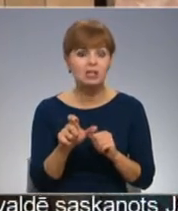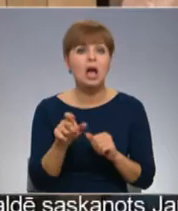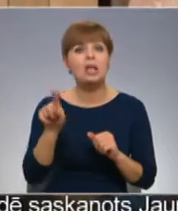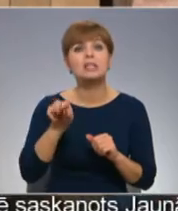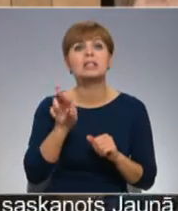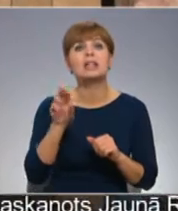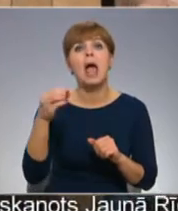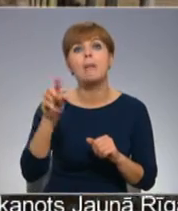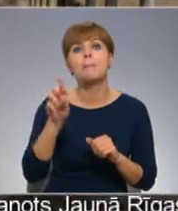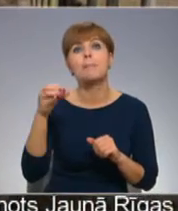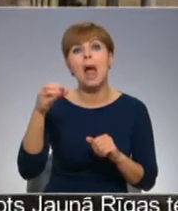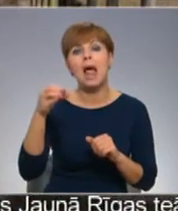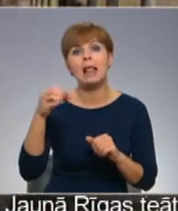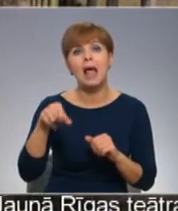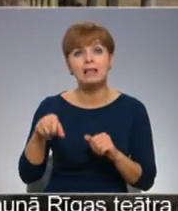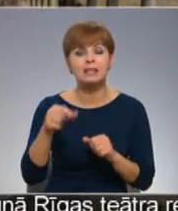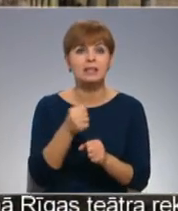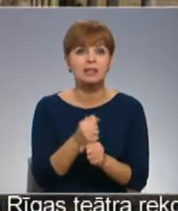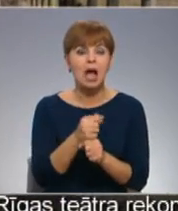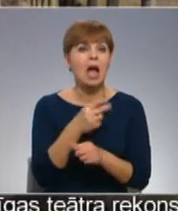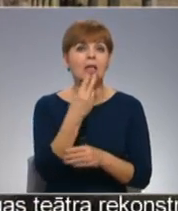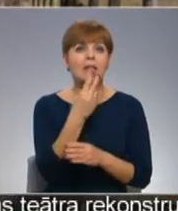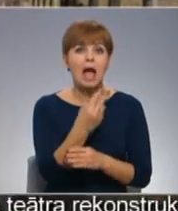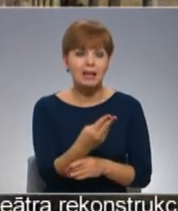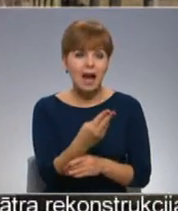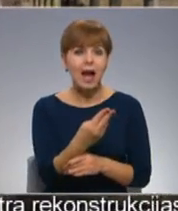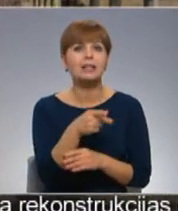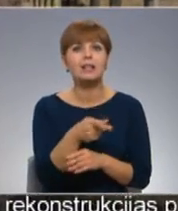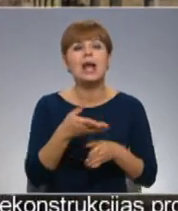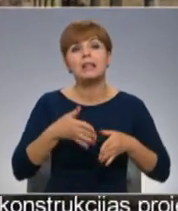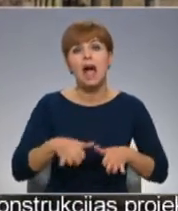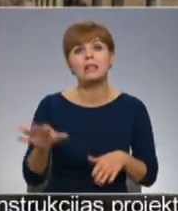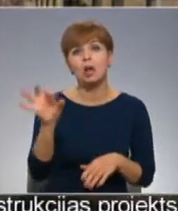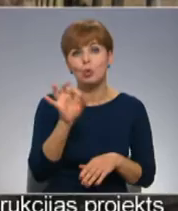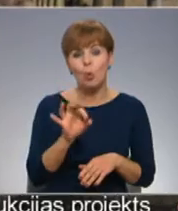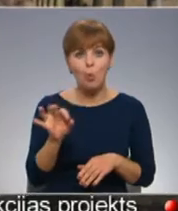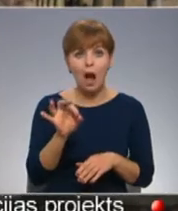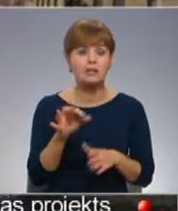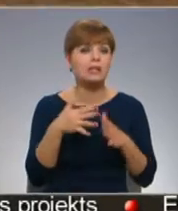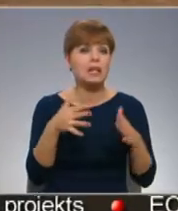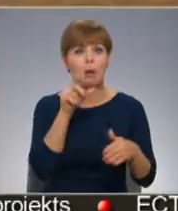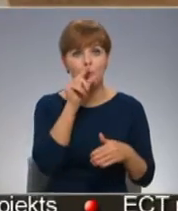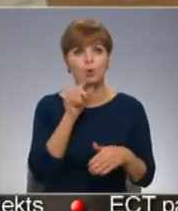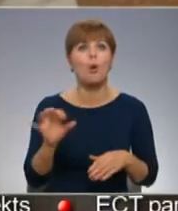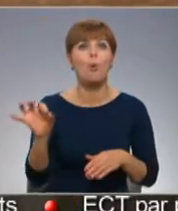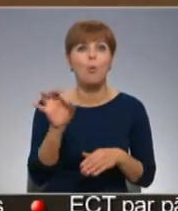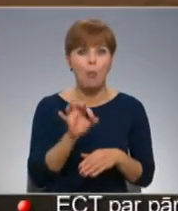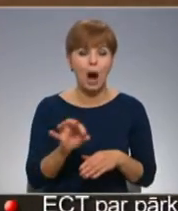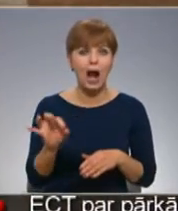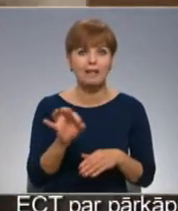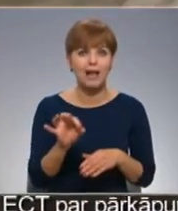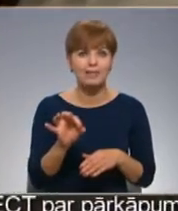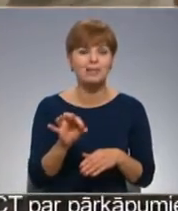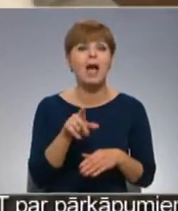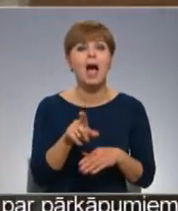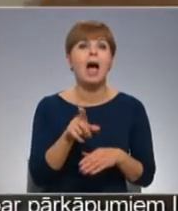Snēpeles pagasta Norniekiem. Te audzē Āfrikas strausas un to dētās olas ir vislielākās putnu olas. Norniekos prāvākā